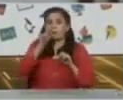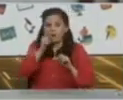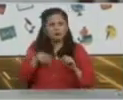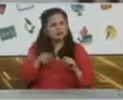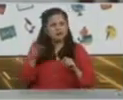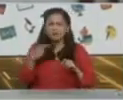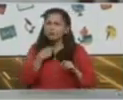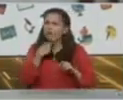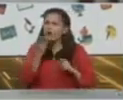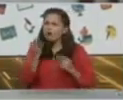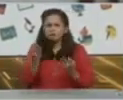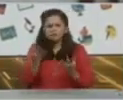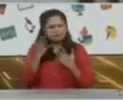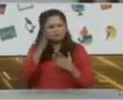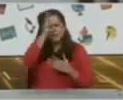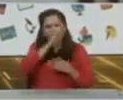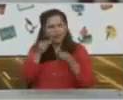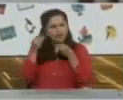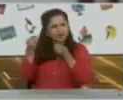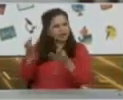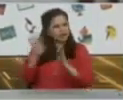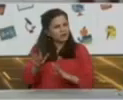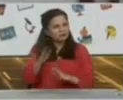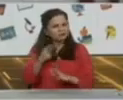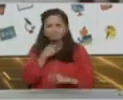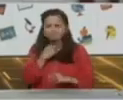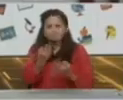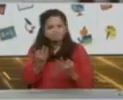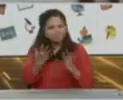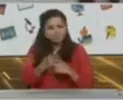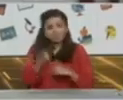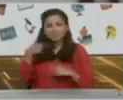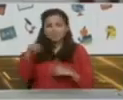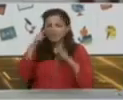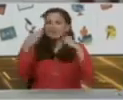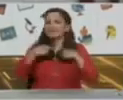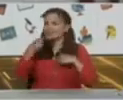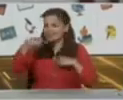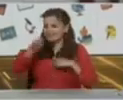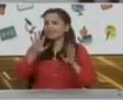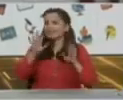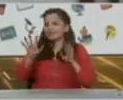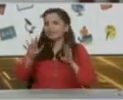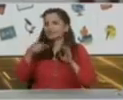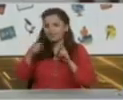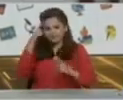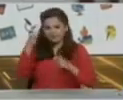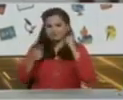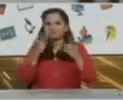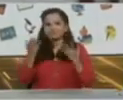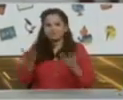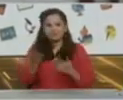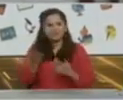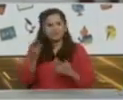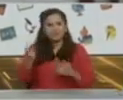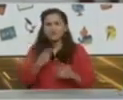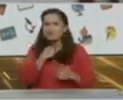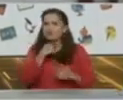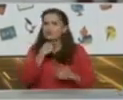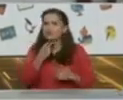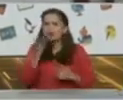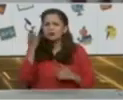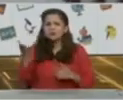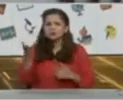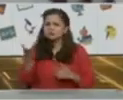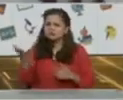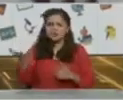आवाज परमात्मा ने दी है। कभी उस पर ध्यान दीजिए, ये आपकी बहुत बड़ी विरासत